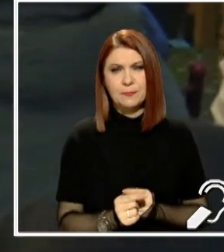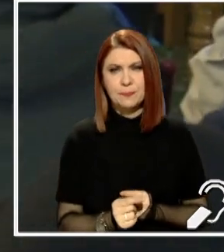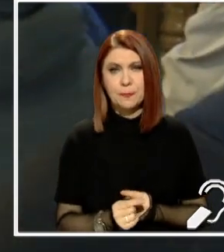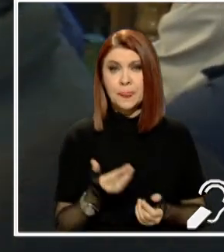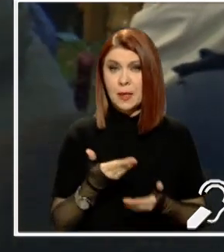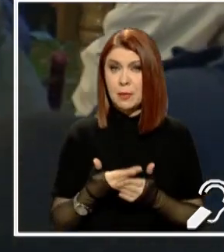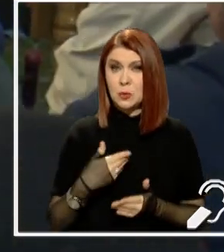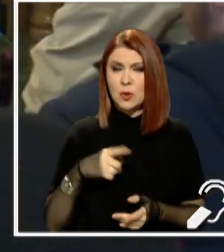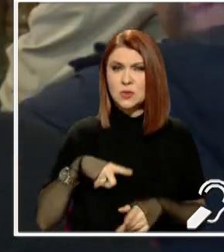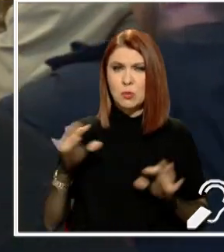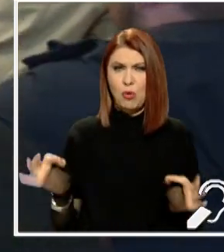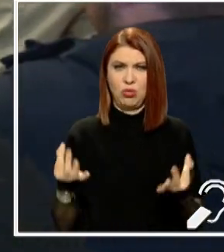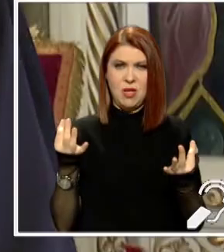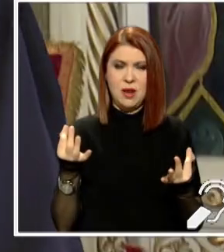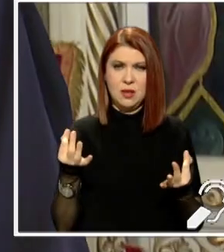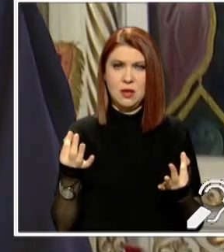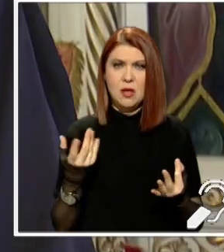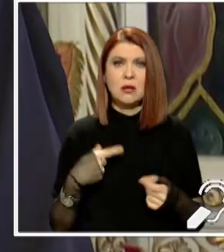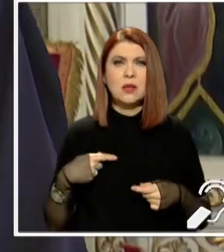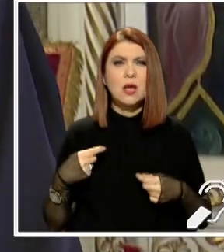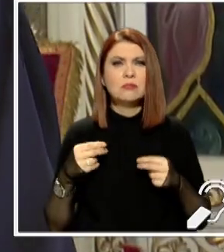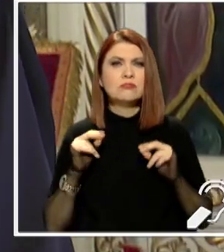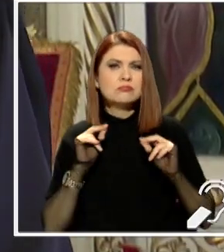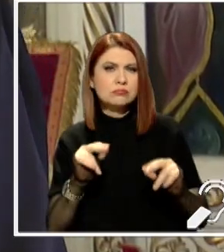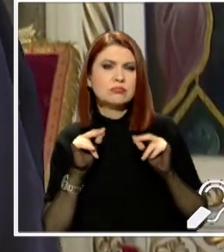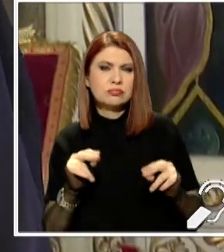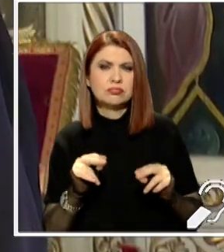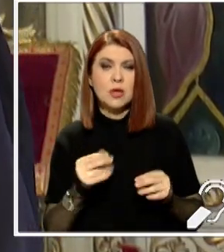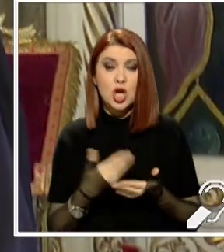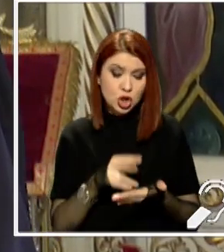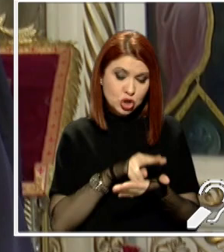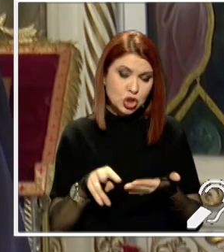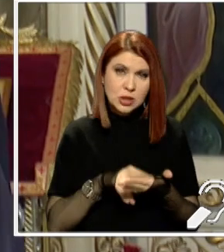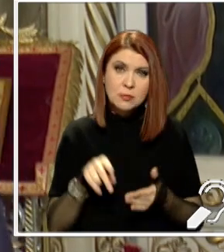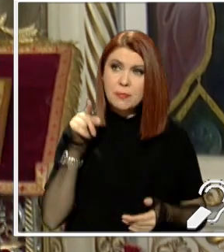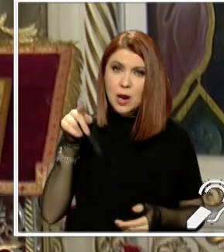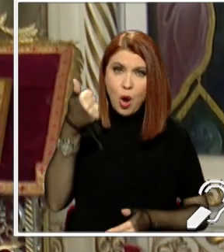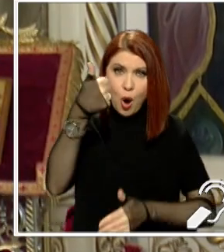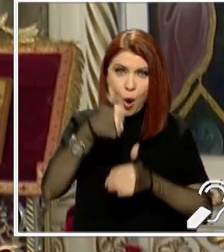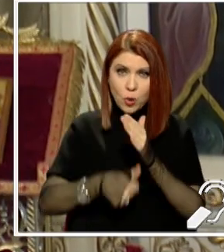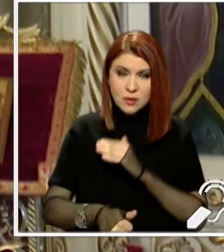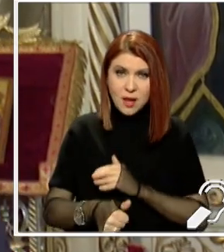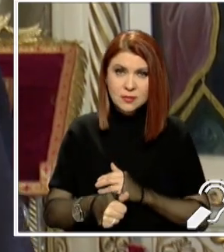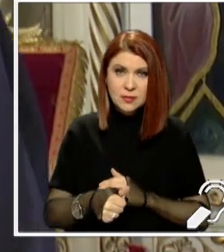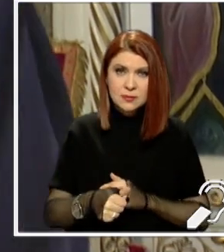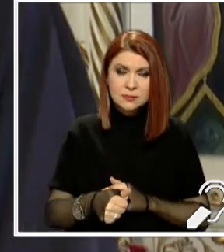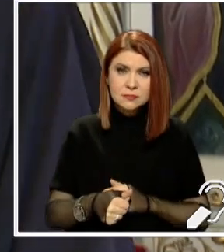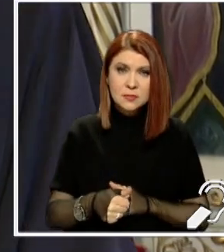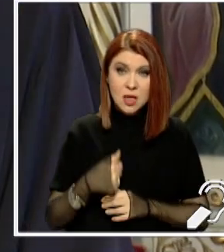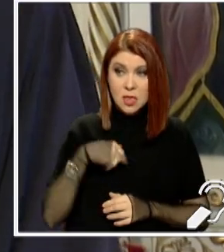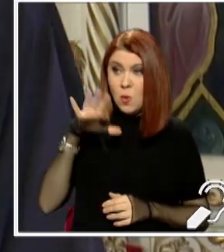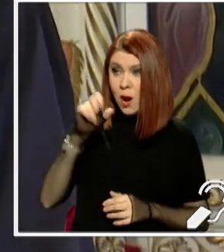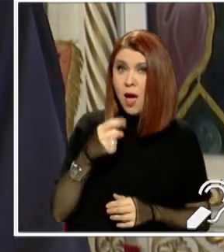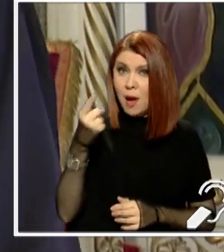Pentru noi el este un model, un model de propovăduire, pentru că citindu-l pe el, n-o singură dată, m-am prins chiar eu